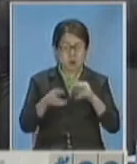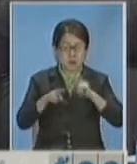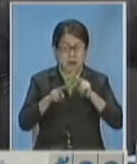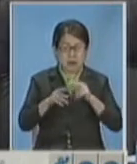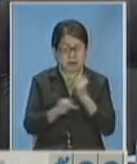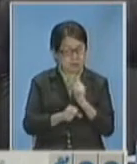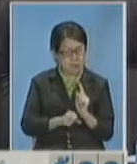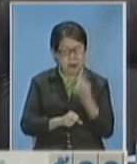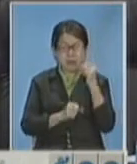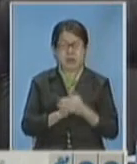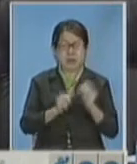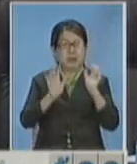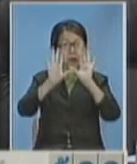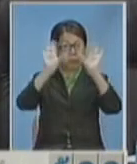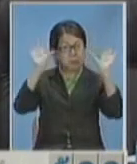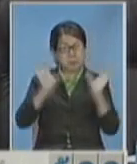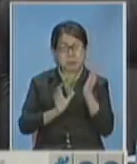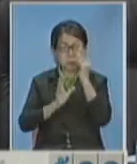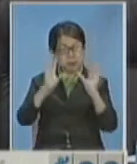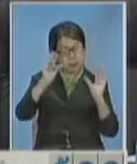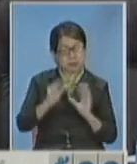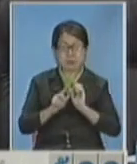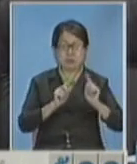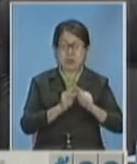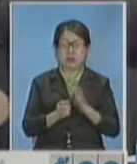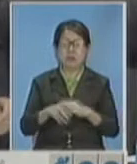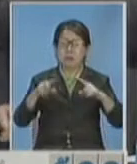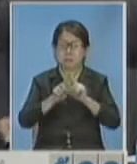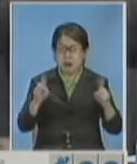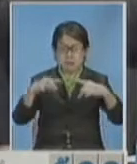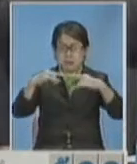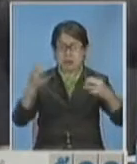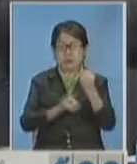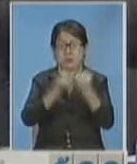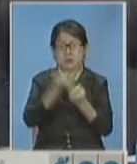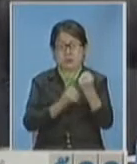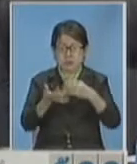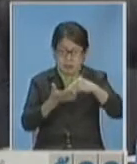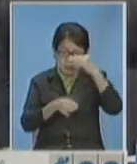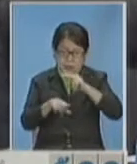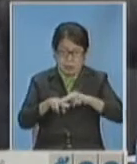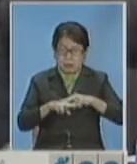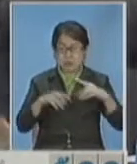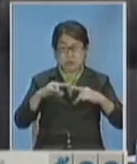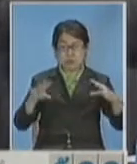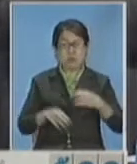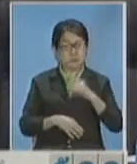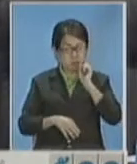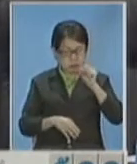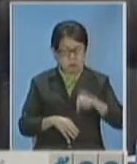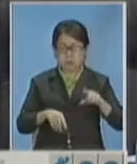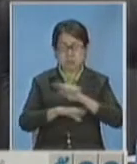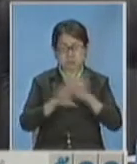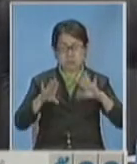นะคะตกแต่งภายในไม่ใช่ลักษณะรถนักเรียนดิฉันขอกลับเรียนอย่างนี้นะคะนี่คือสิ่งที่ดิฉันไม่เห็นด้วยและอยากจะบอก